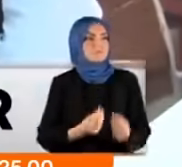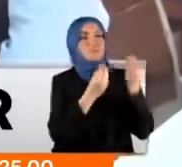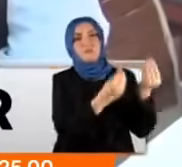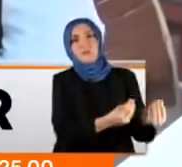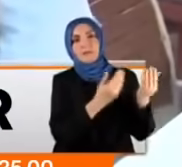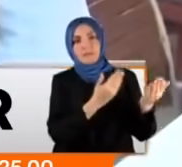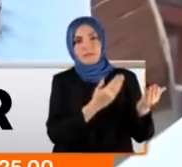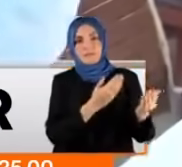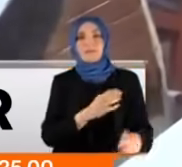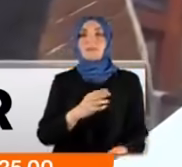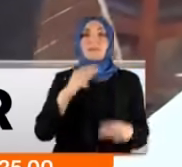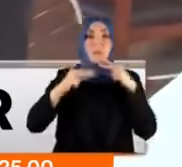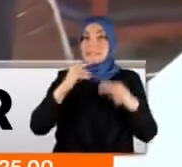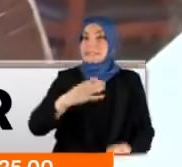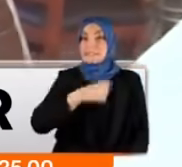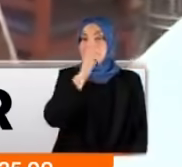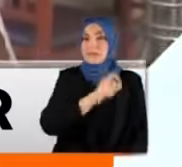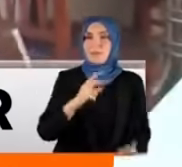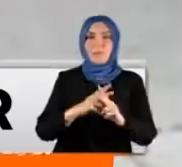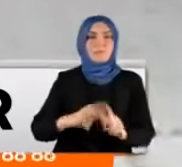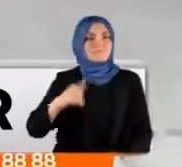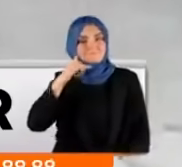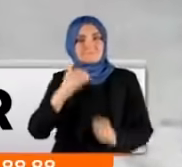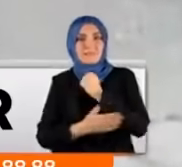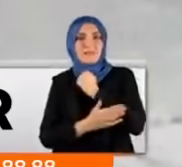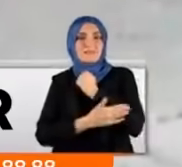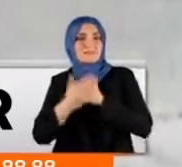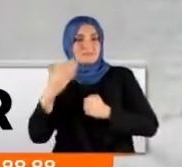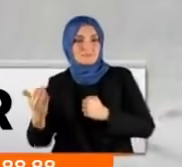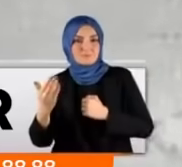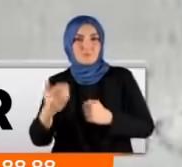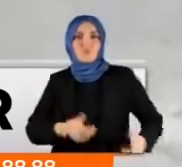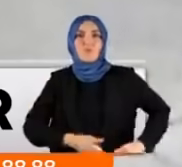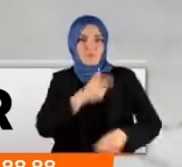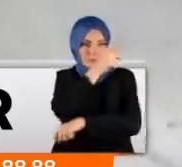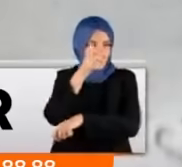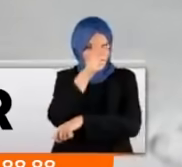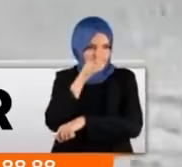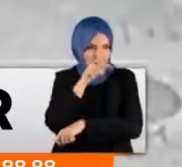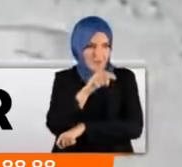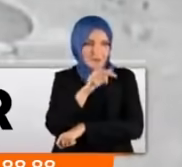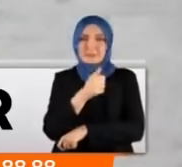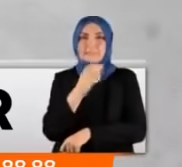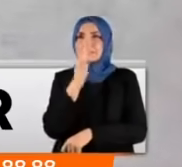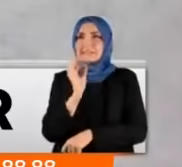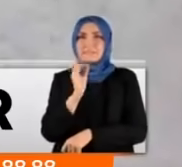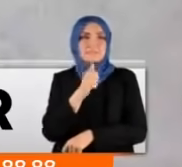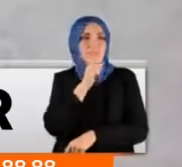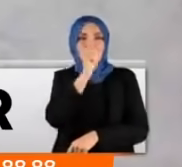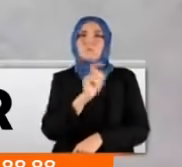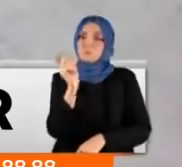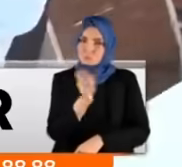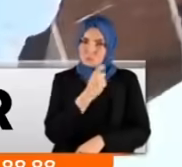polisler yardım istedi güvenlik kamerası kaydından kimliği belirlenen adam kısa sürede bulunduğu ve 4500